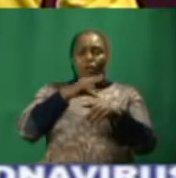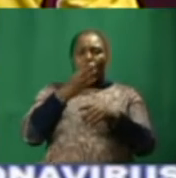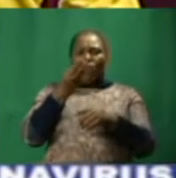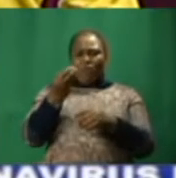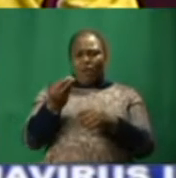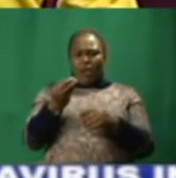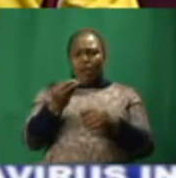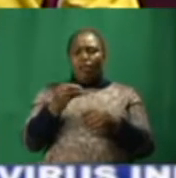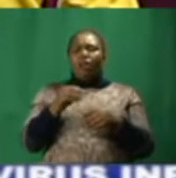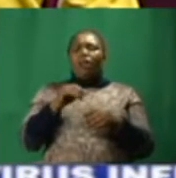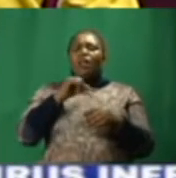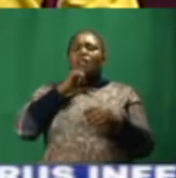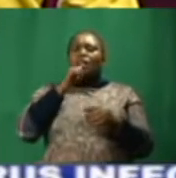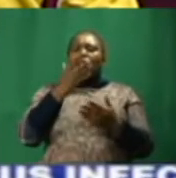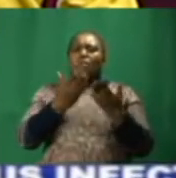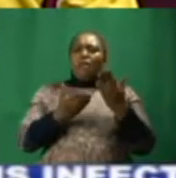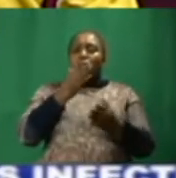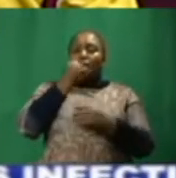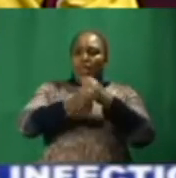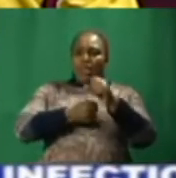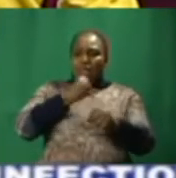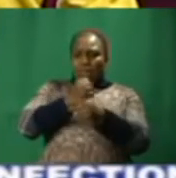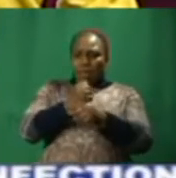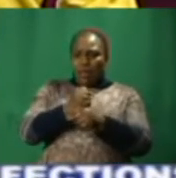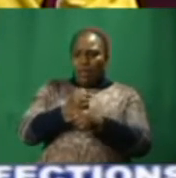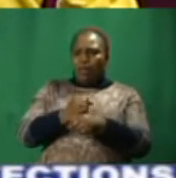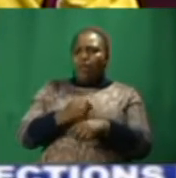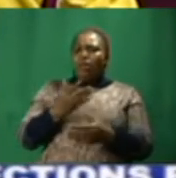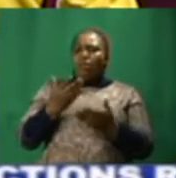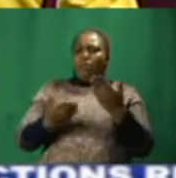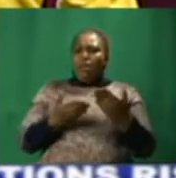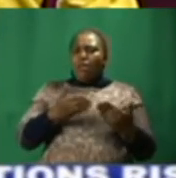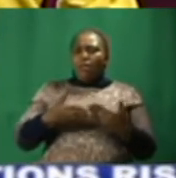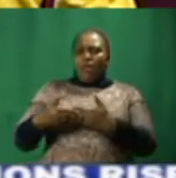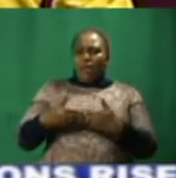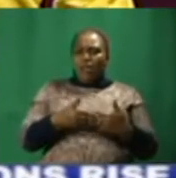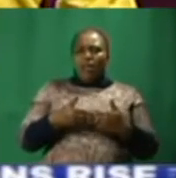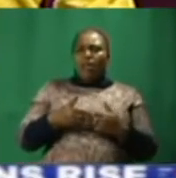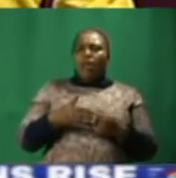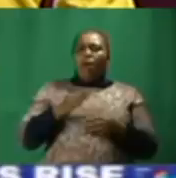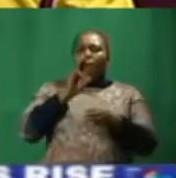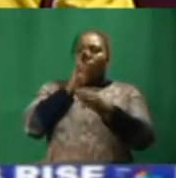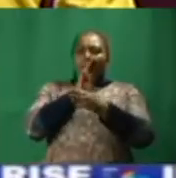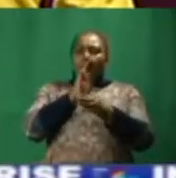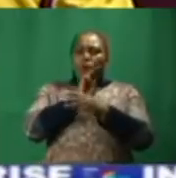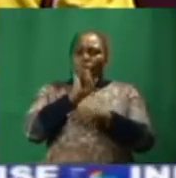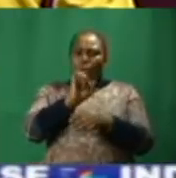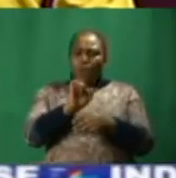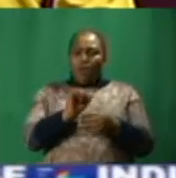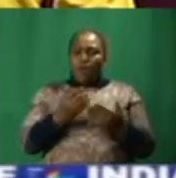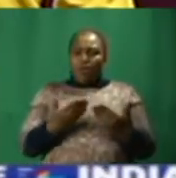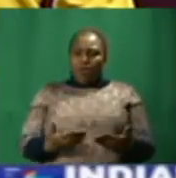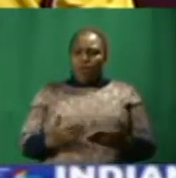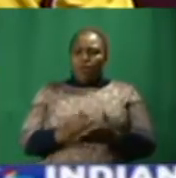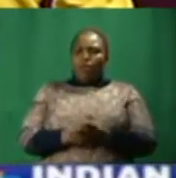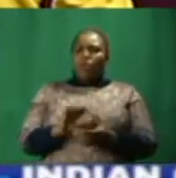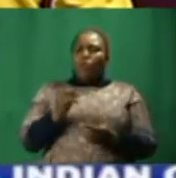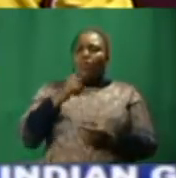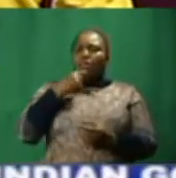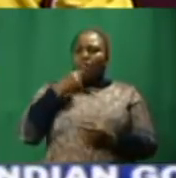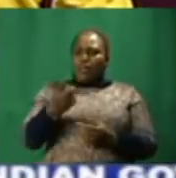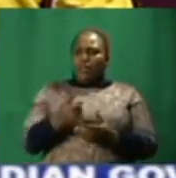singisho umnyaka singathi wakumbuni nawo lo mkhuhlane siyathi ukuthi use under care yemntali wakhe kakhulu adimaka kwakhe during this time sesithini ke